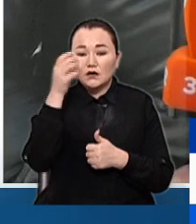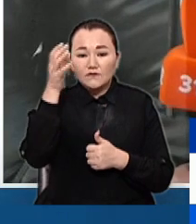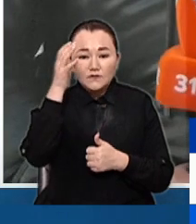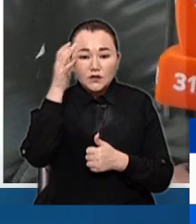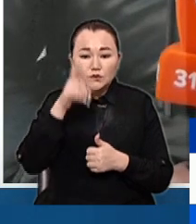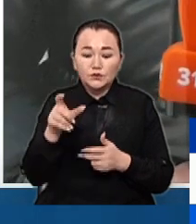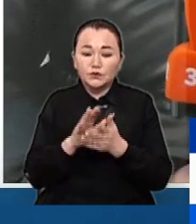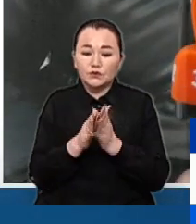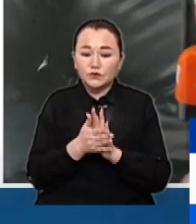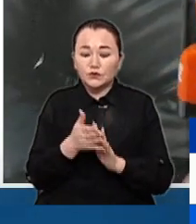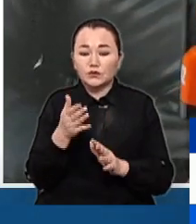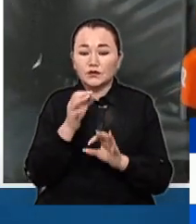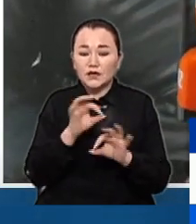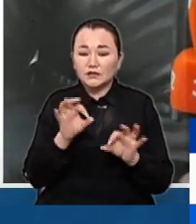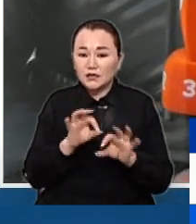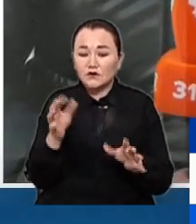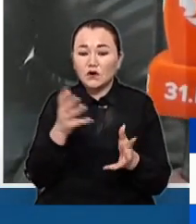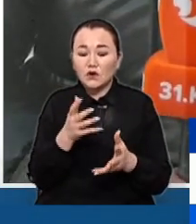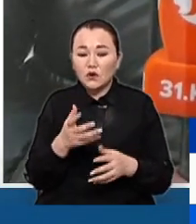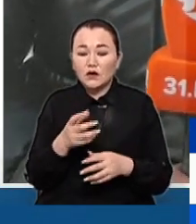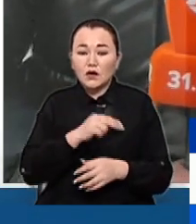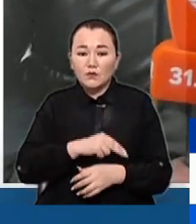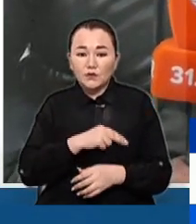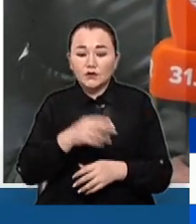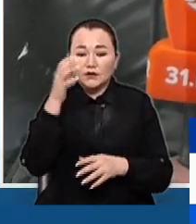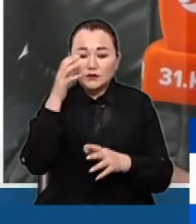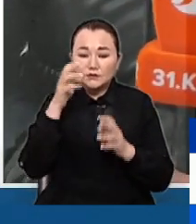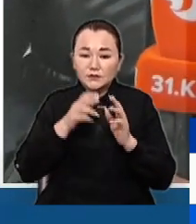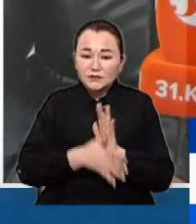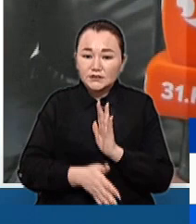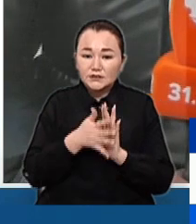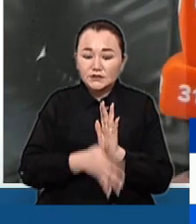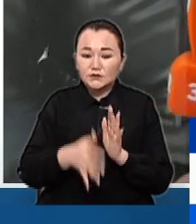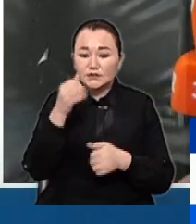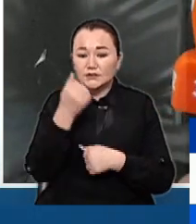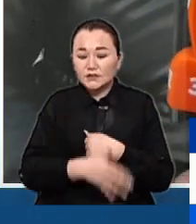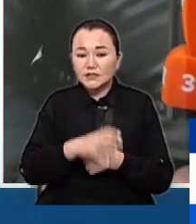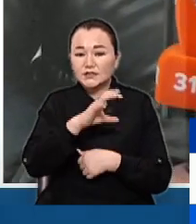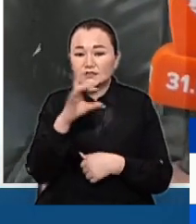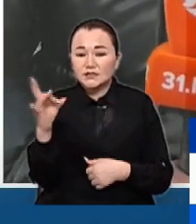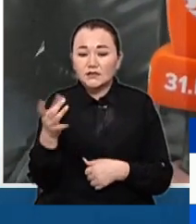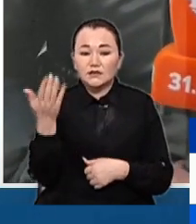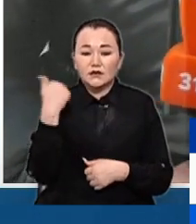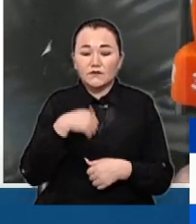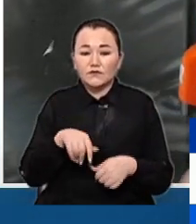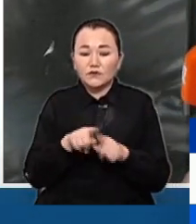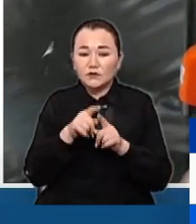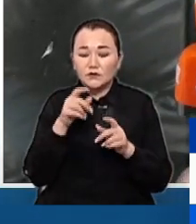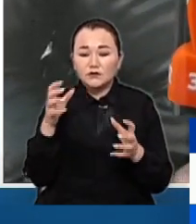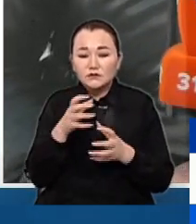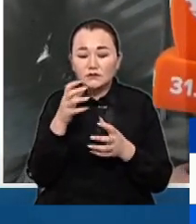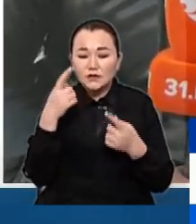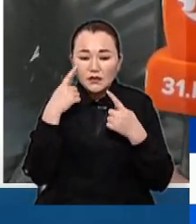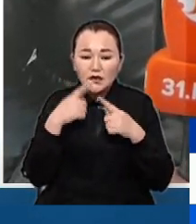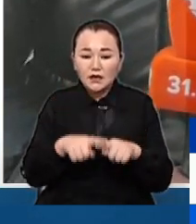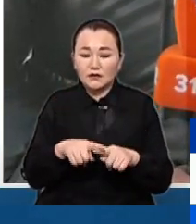ғалымдардың жағдайы да сөз етілді. Айтуынша ғылыми зерттеу орталықтарында кеңестік дәуірдің көзіндей көне зерттеу